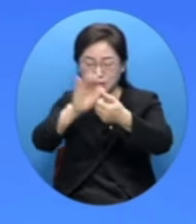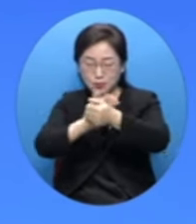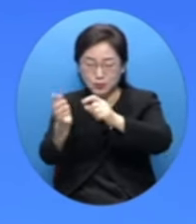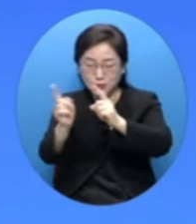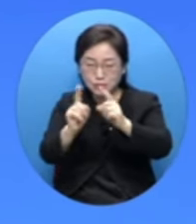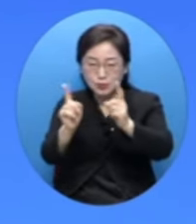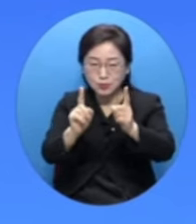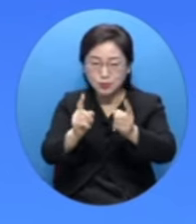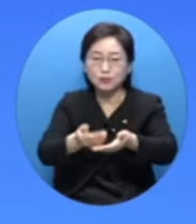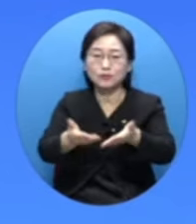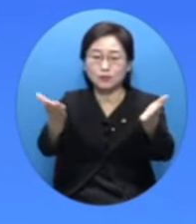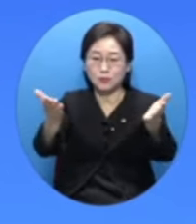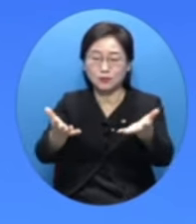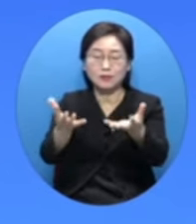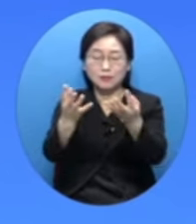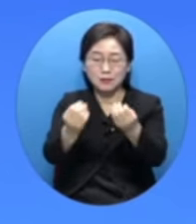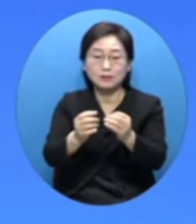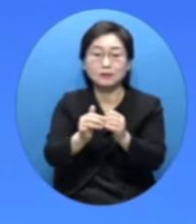사람들이